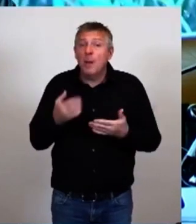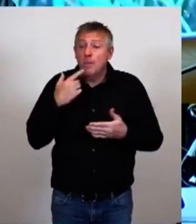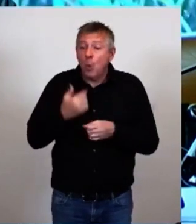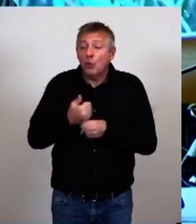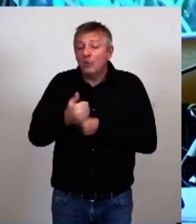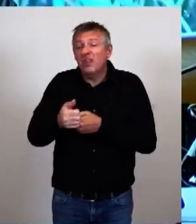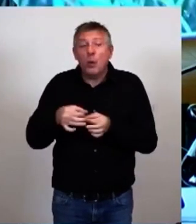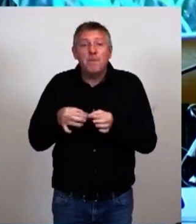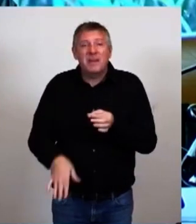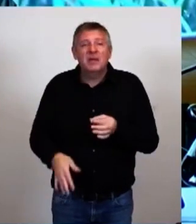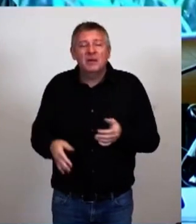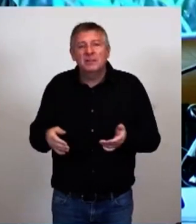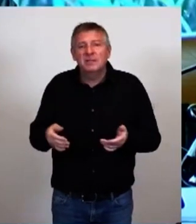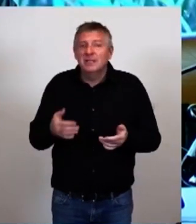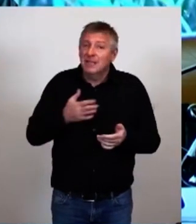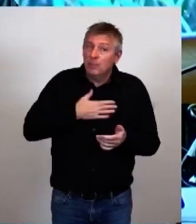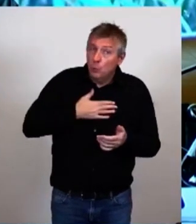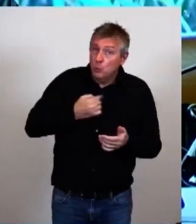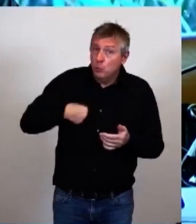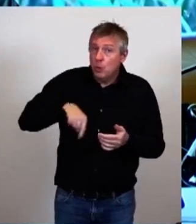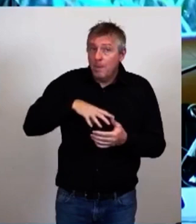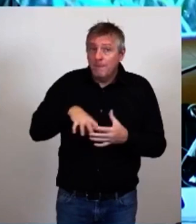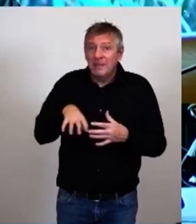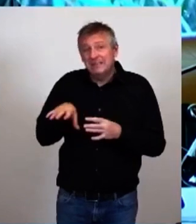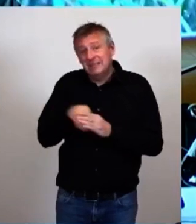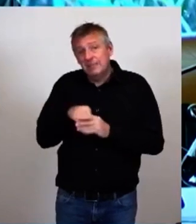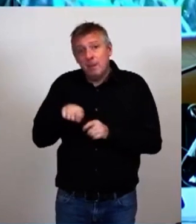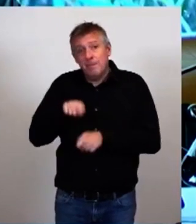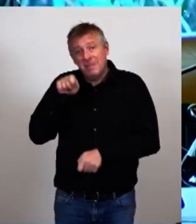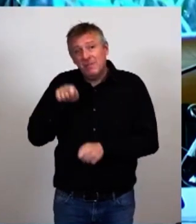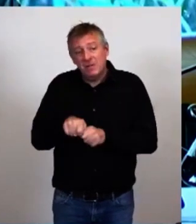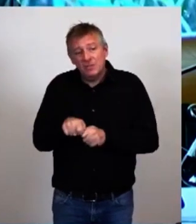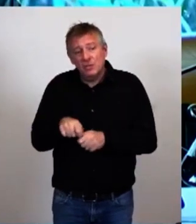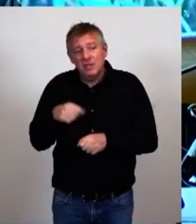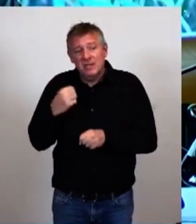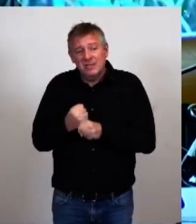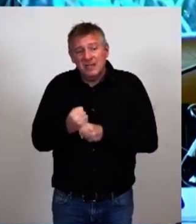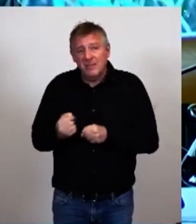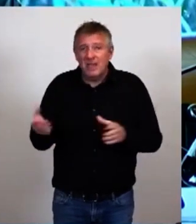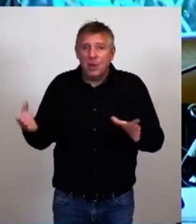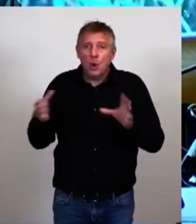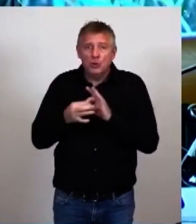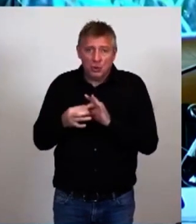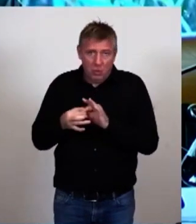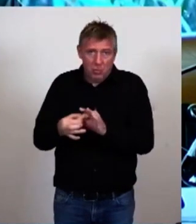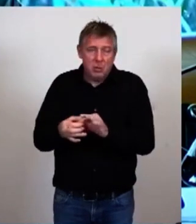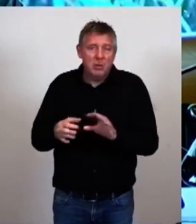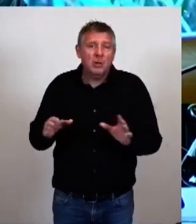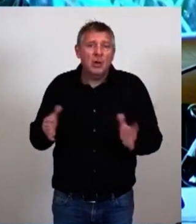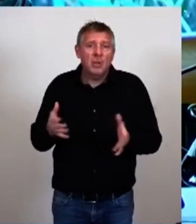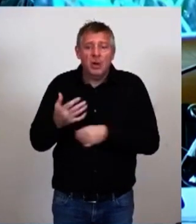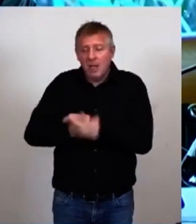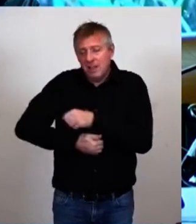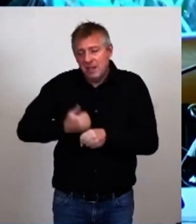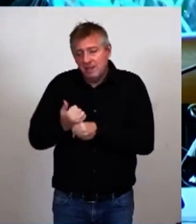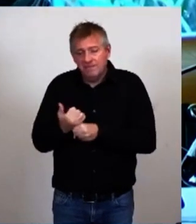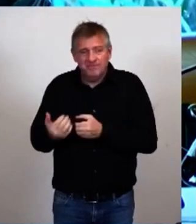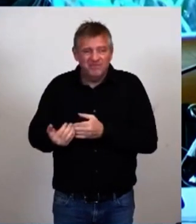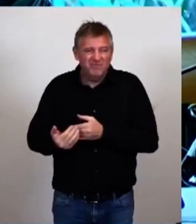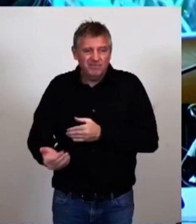Et pourrons-nous surtout être partie prenante de cette évaluation et travailler à vos côtés sur ça, tout au long de l'année qui s'ouvre.